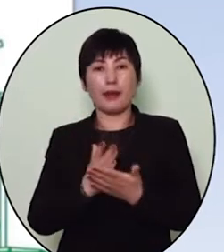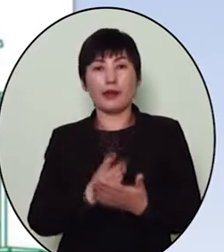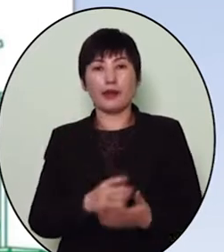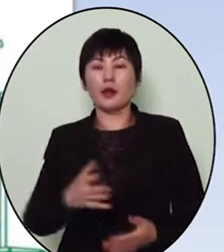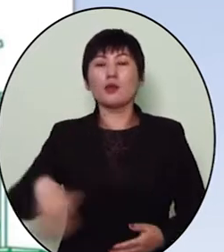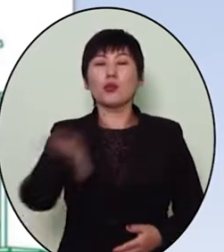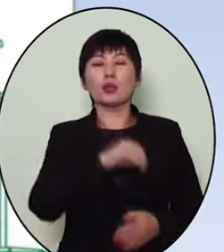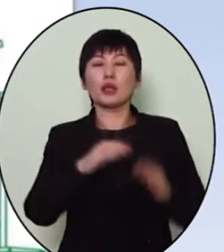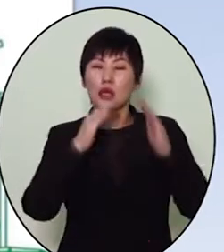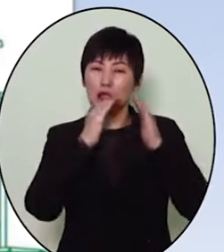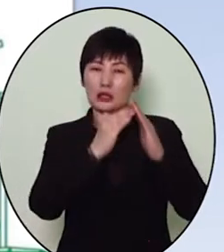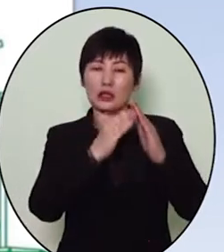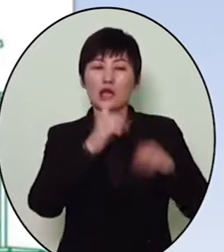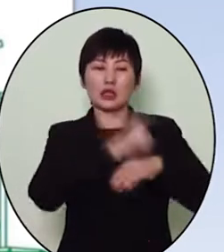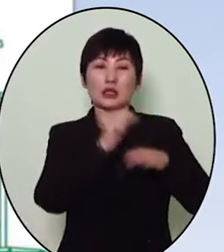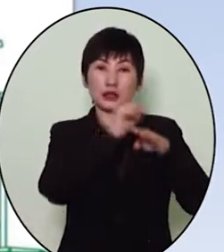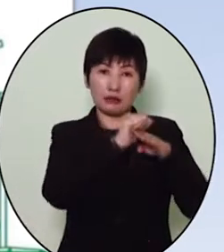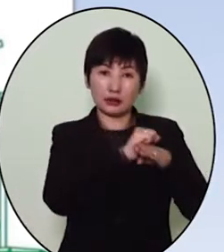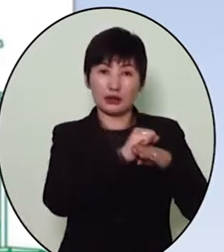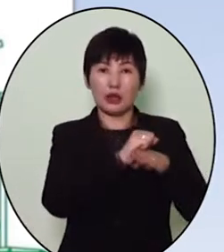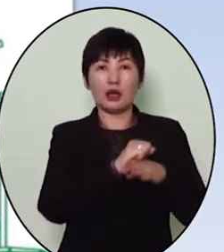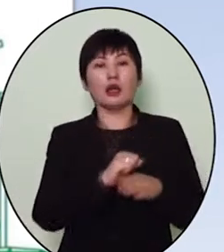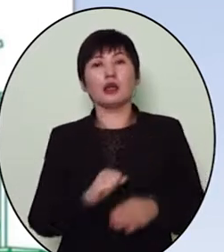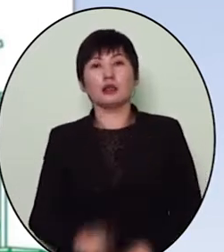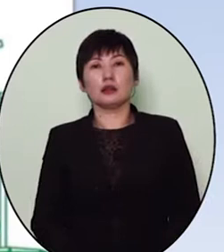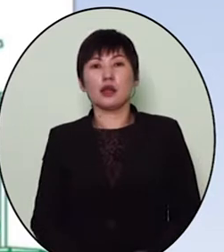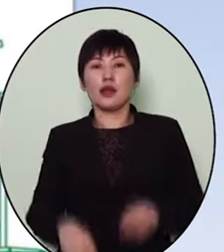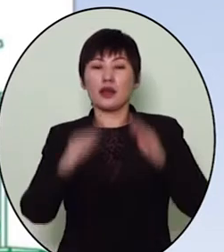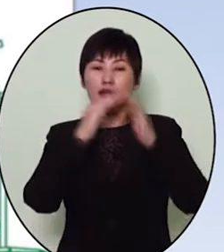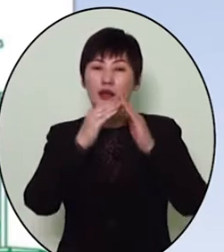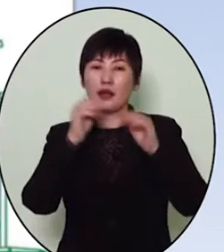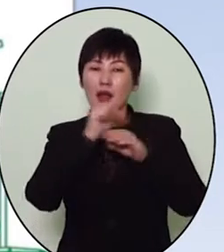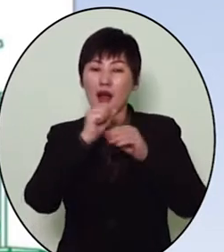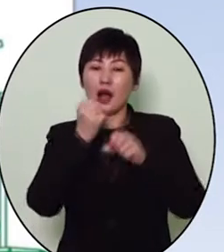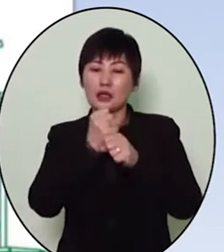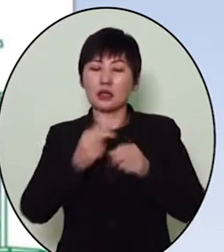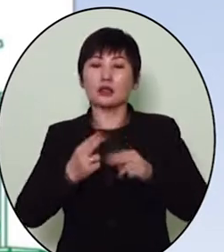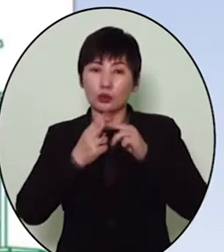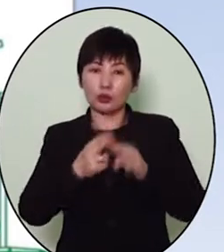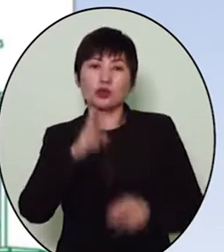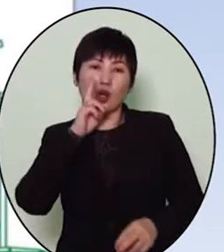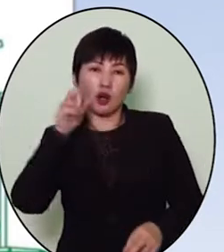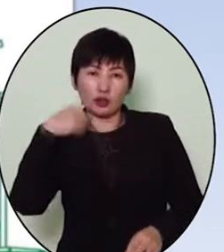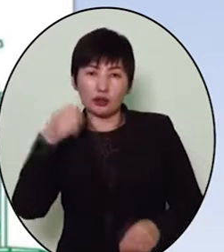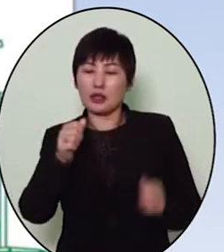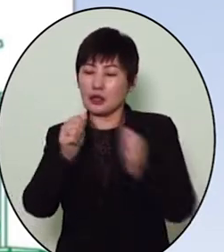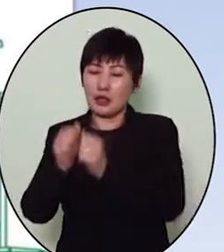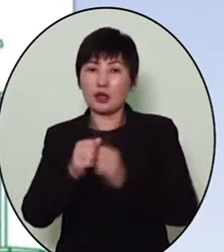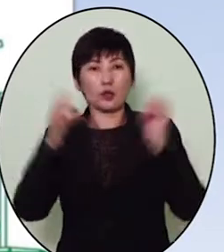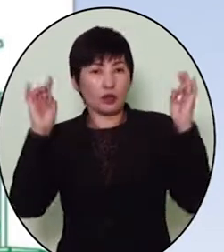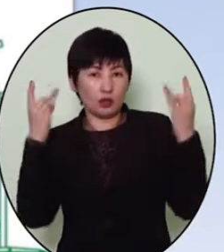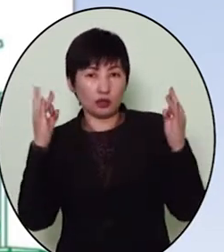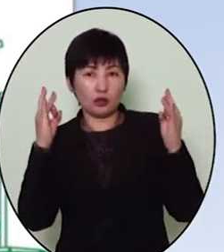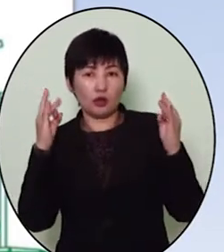Бүгдээрээ гэртээ хичээлээ давтахдаа мөн гэрийн ажил хийхдээ, хооллохдоо,